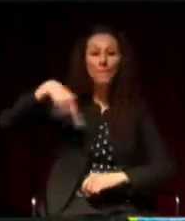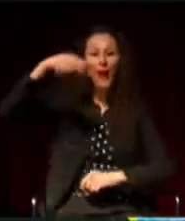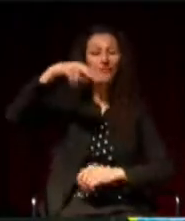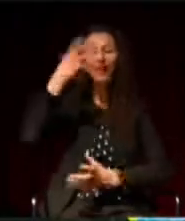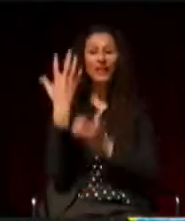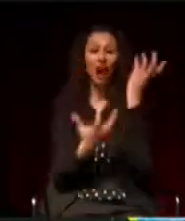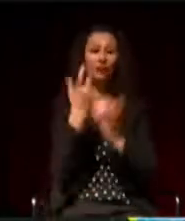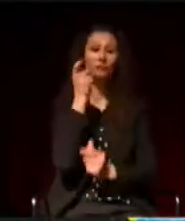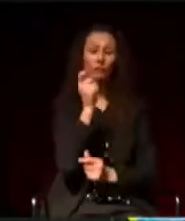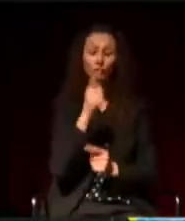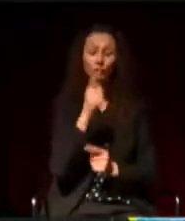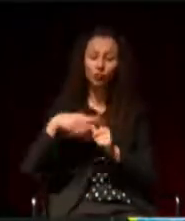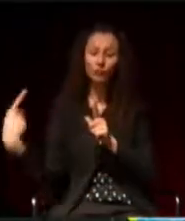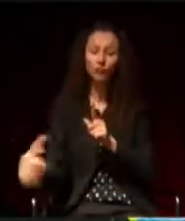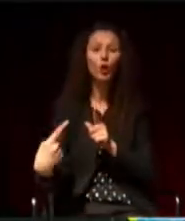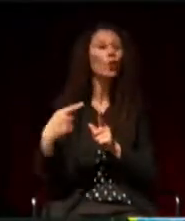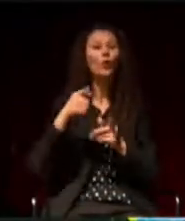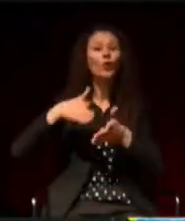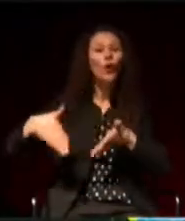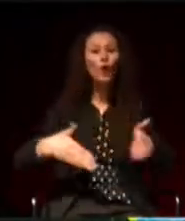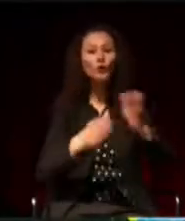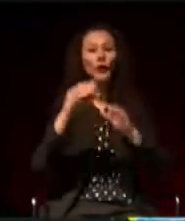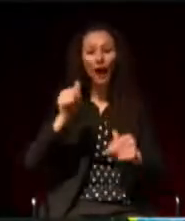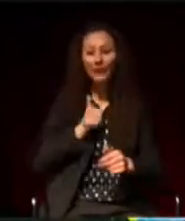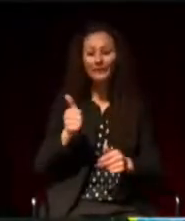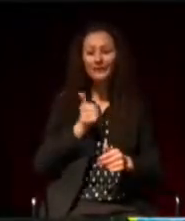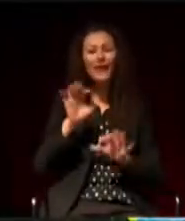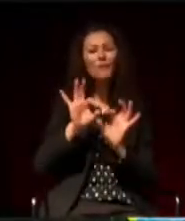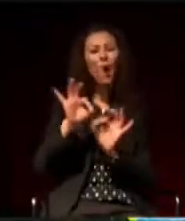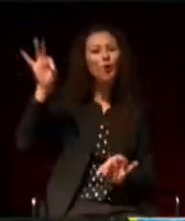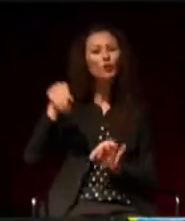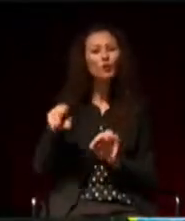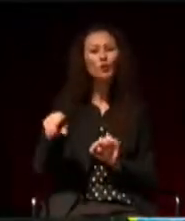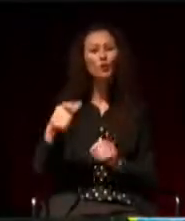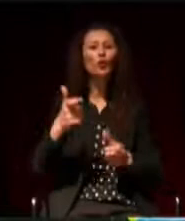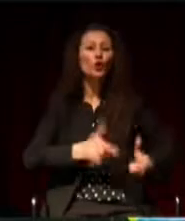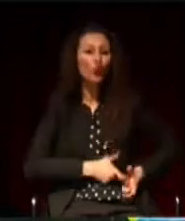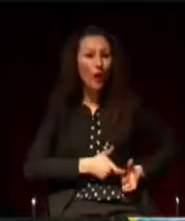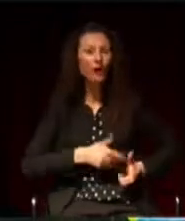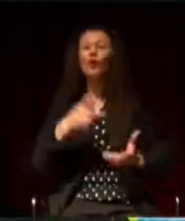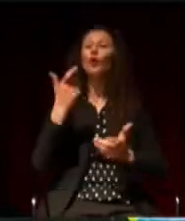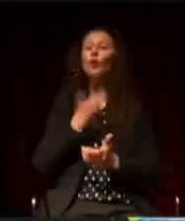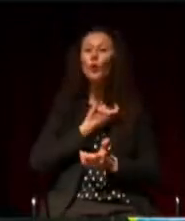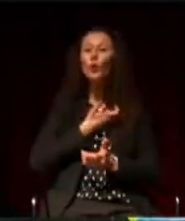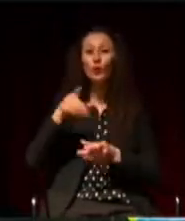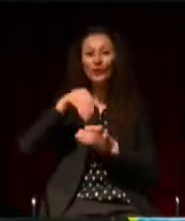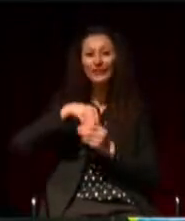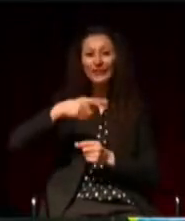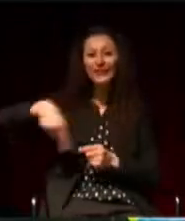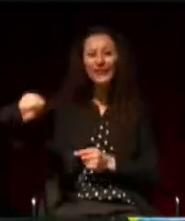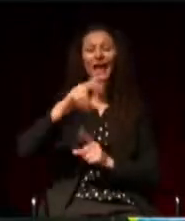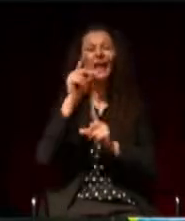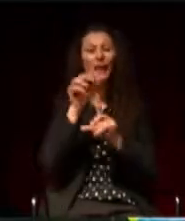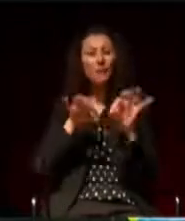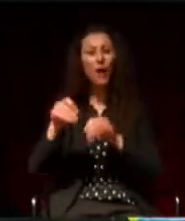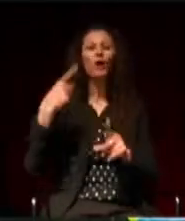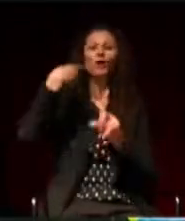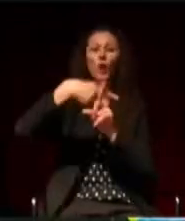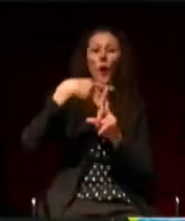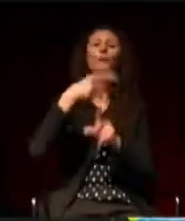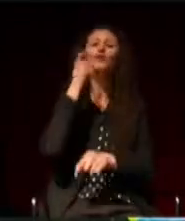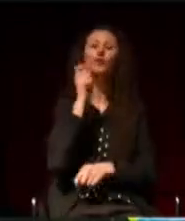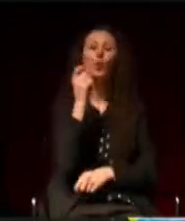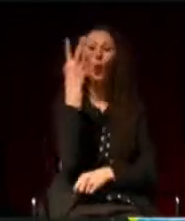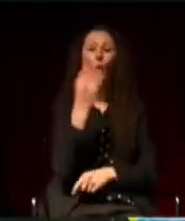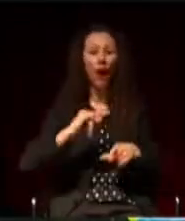yangın merdiveni, korunumlu koridorun asgari ölçülerdeki alanı ve yangın güvenlik kolleri, yürürlükteki imar yönetmeliği gereğince ilave olarak yapılması